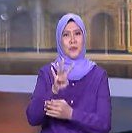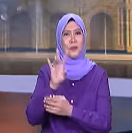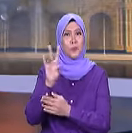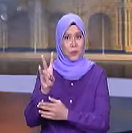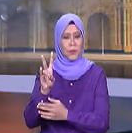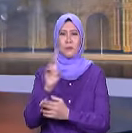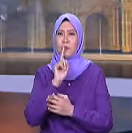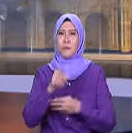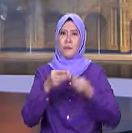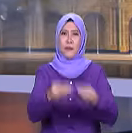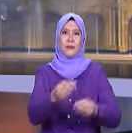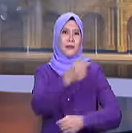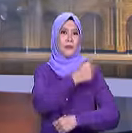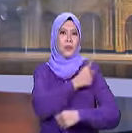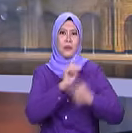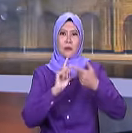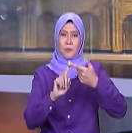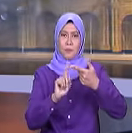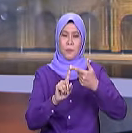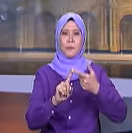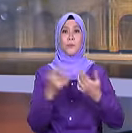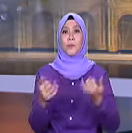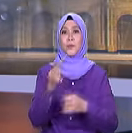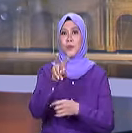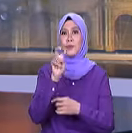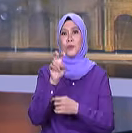168,047 merupakan pemberian dos kedua. Sebanyak